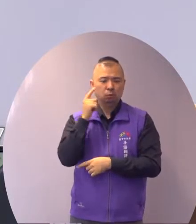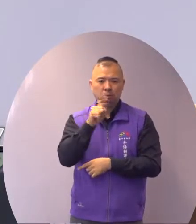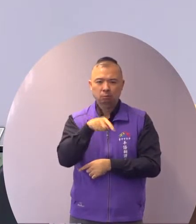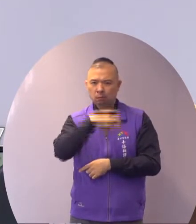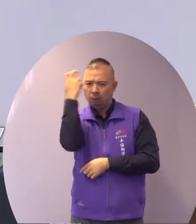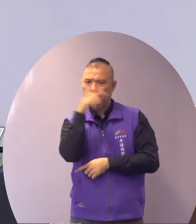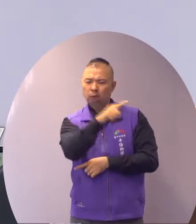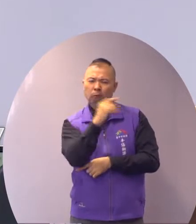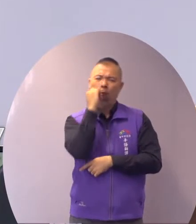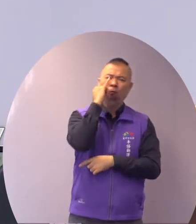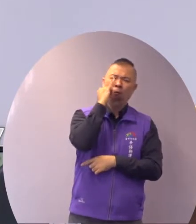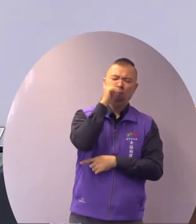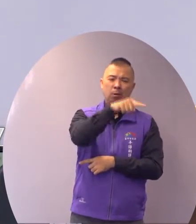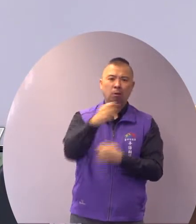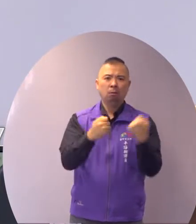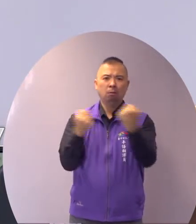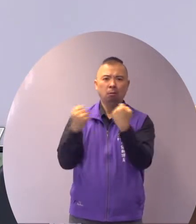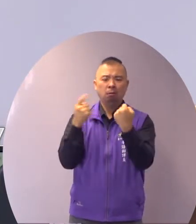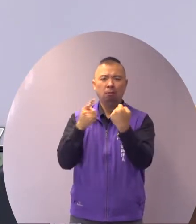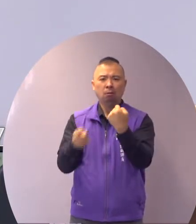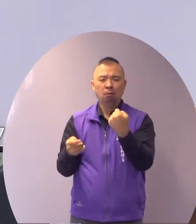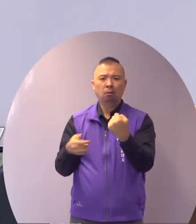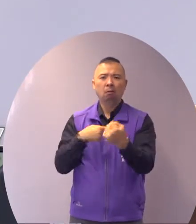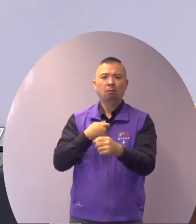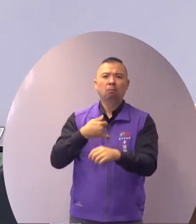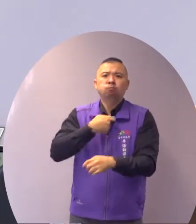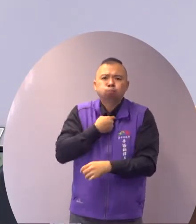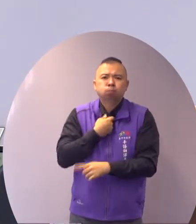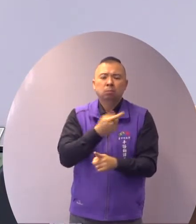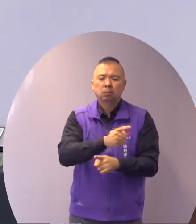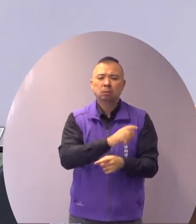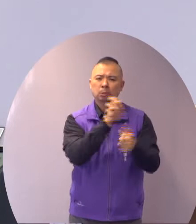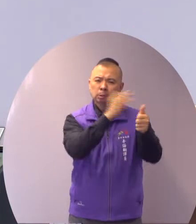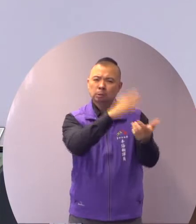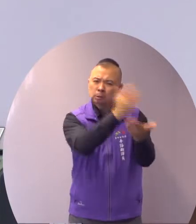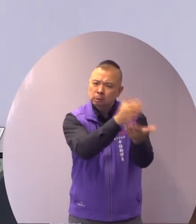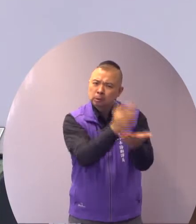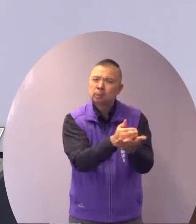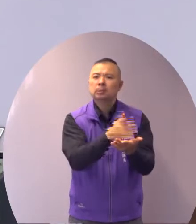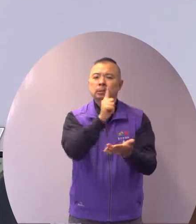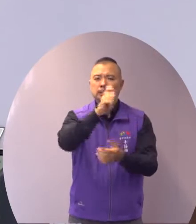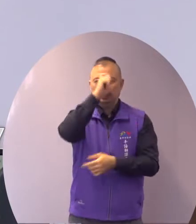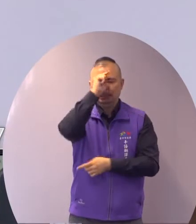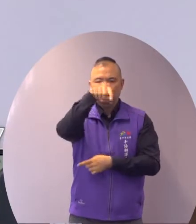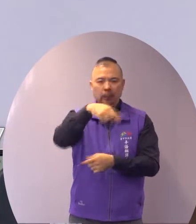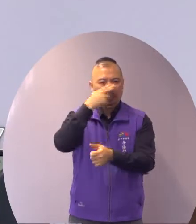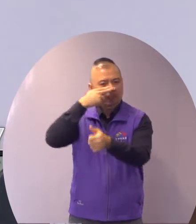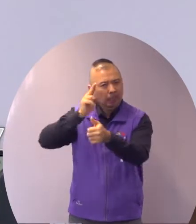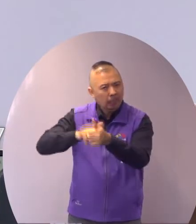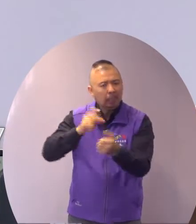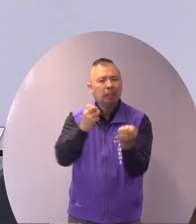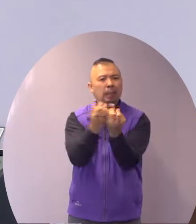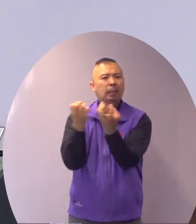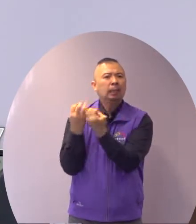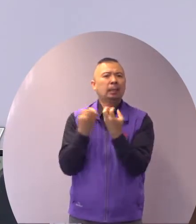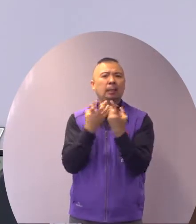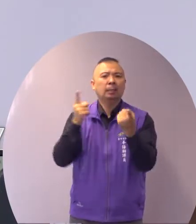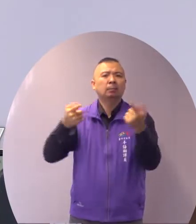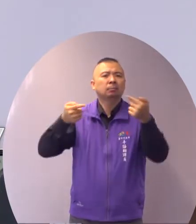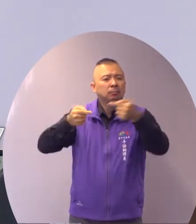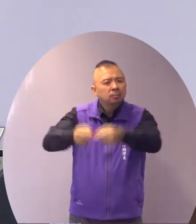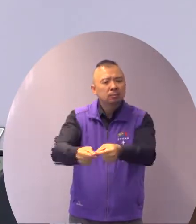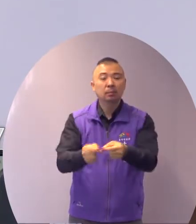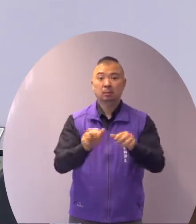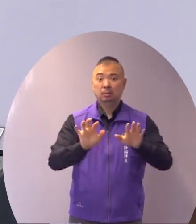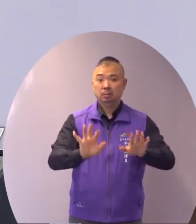酒驾要第一时间就遏制哈，要避免造成悲剧的发生。那以上呢是本周今年最